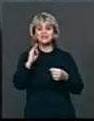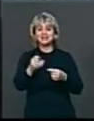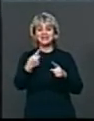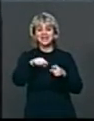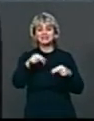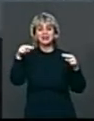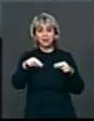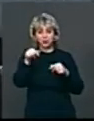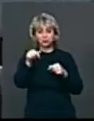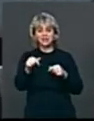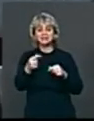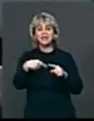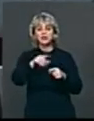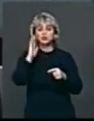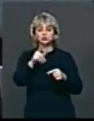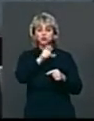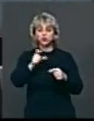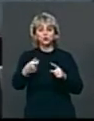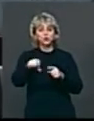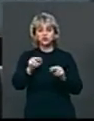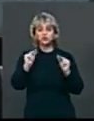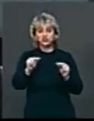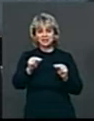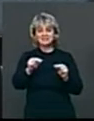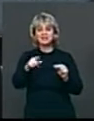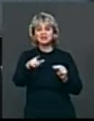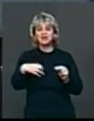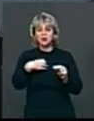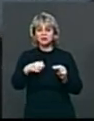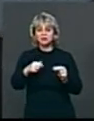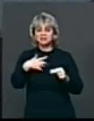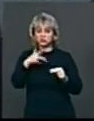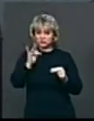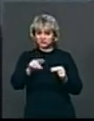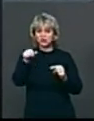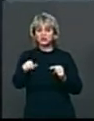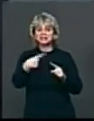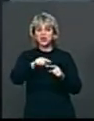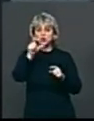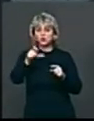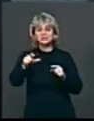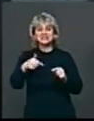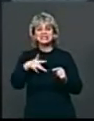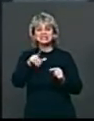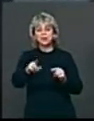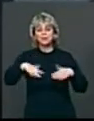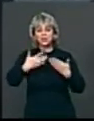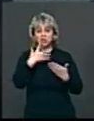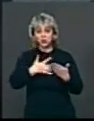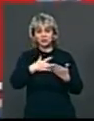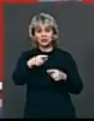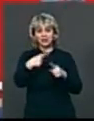эти наблюдатели, это будут люди очень честные, принципиальные. И люди, истинные патриоты